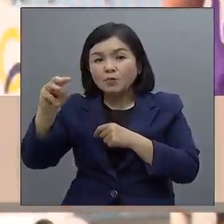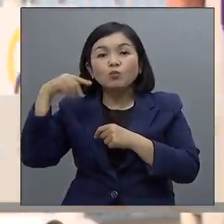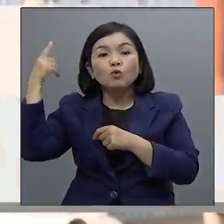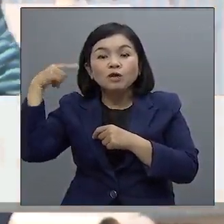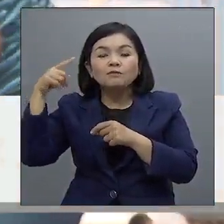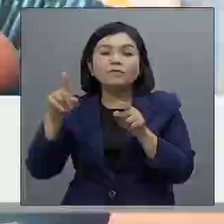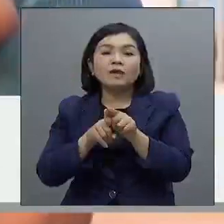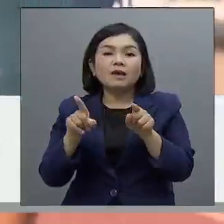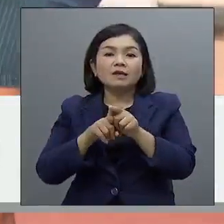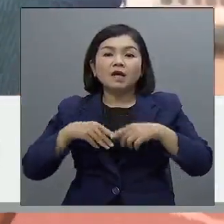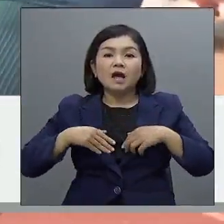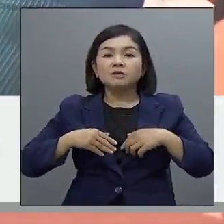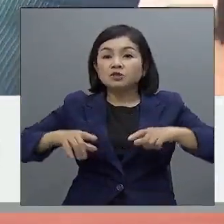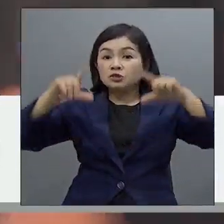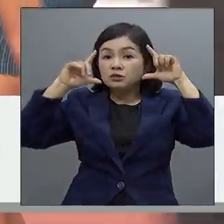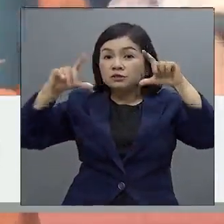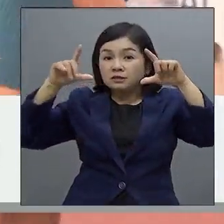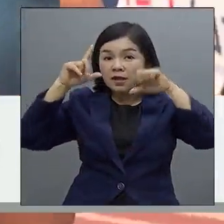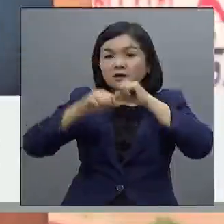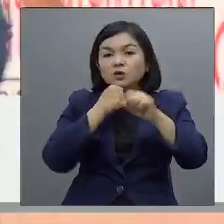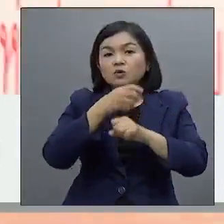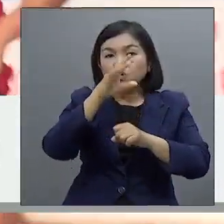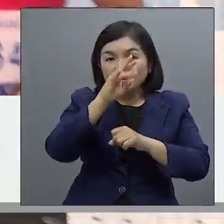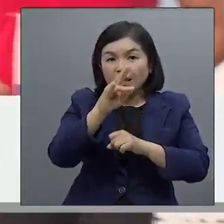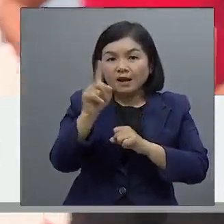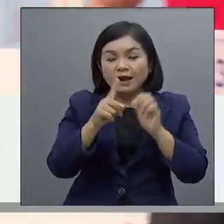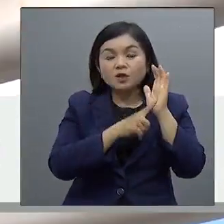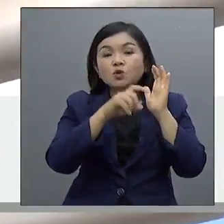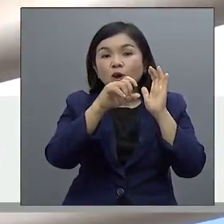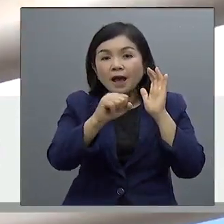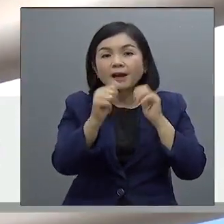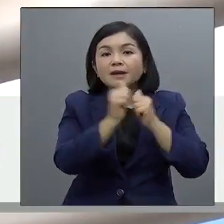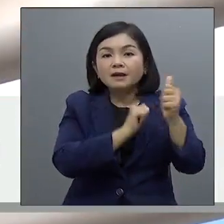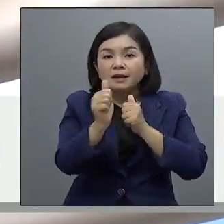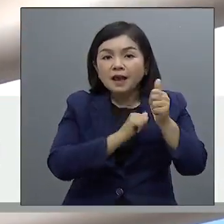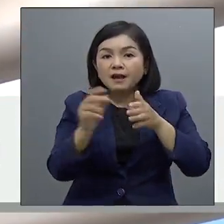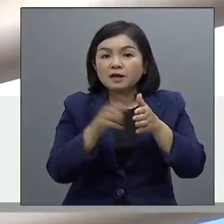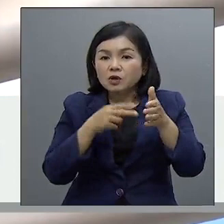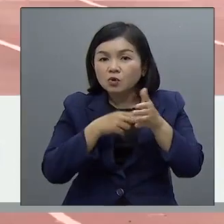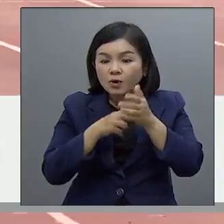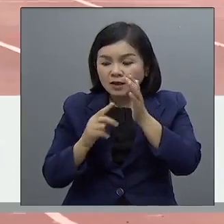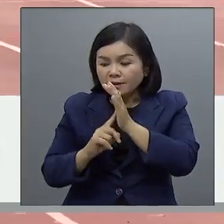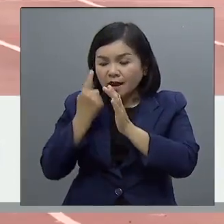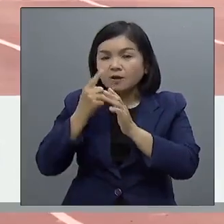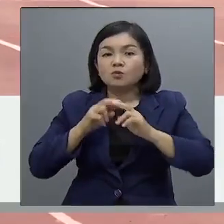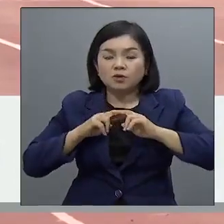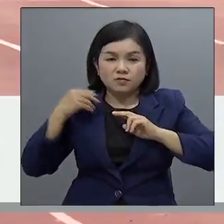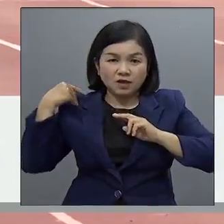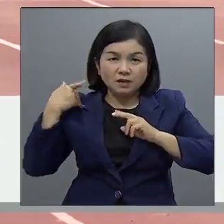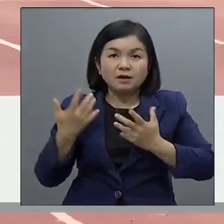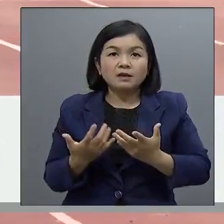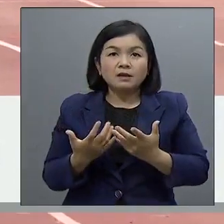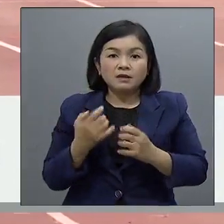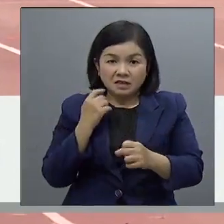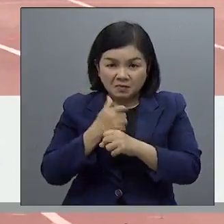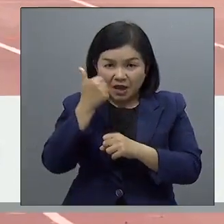สอนเจ้าของสถิติ4เกมวัย17ปีจากจังหวัดสมุทรปราการที่ลงแข่งขันกีฬาเยาวชนแห่งชาติเป็นครั้งแรกครับก็ไม่ทำให้ผิดหวัง